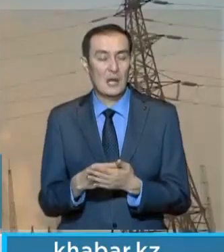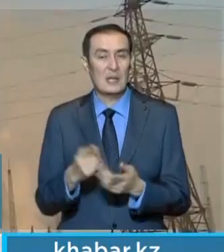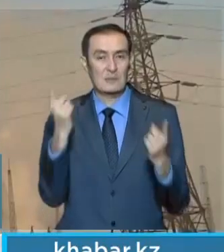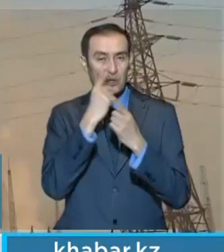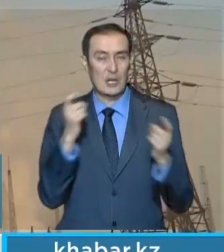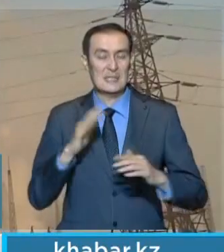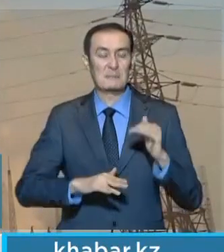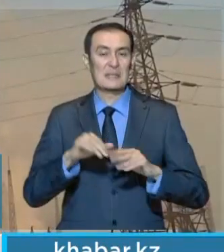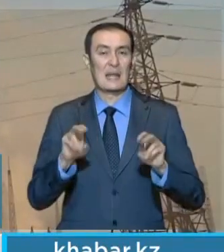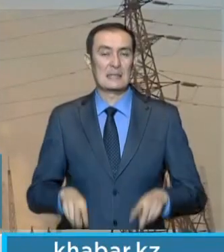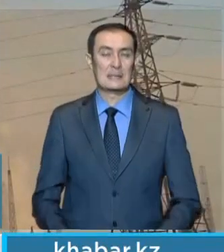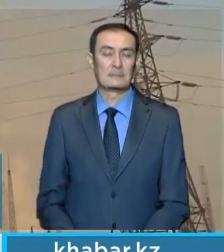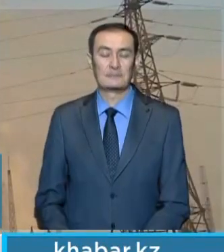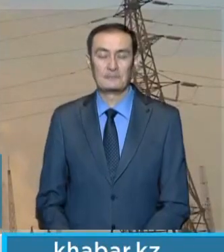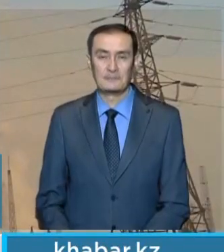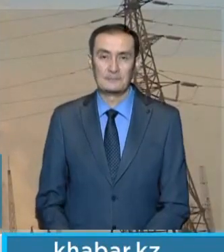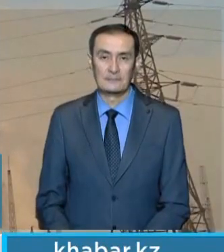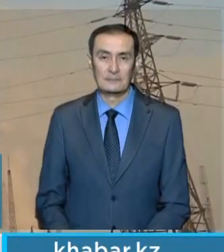отмечают эксперты.